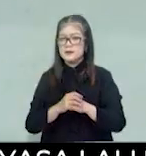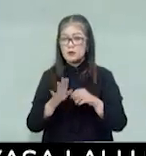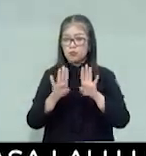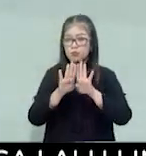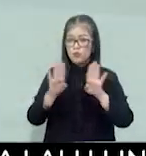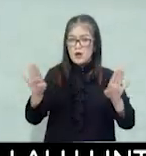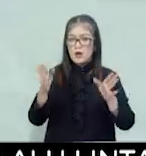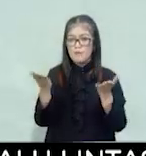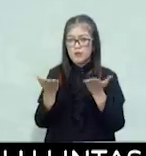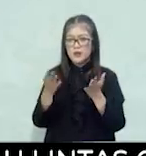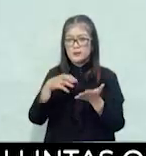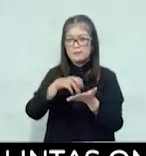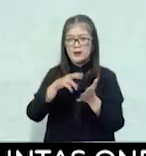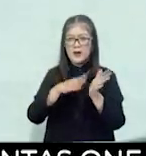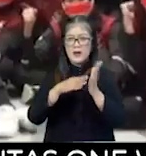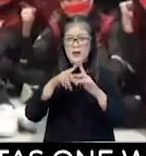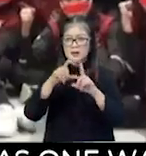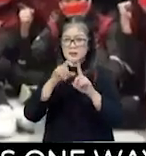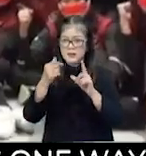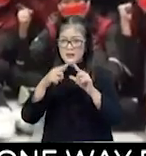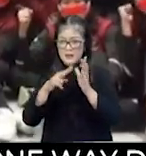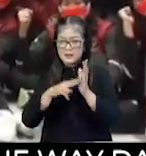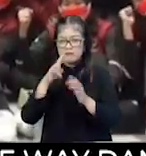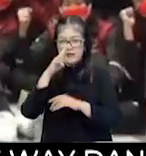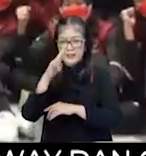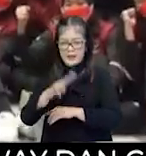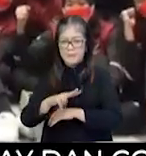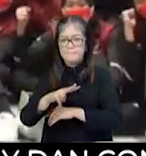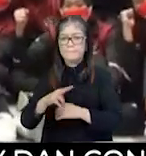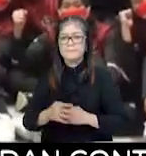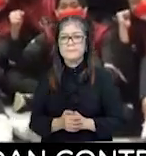Utama Mai Dinh Hanoi, Vietnam. Dari Jakarta, Rani Sanjaya, iNews melaporkan.